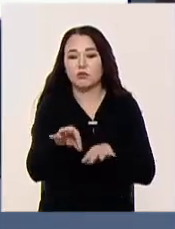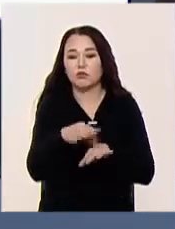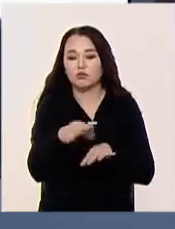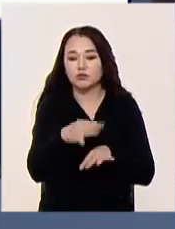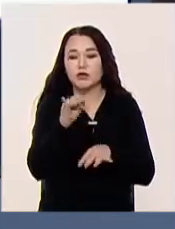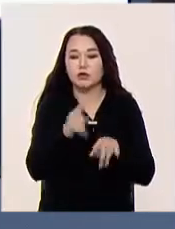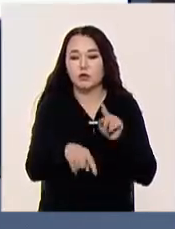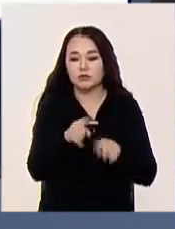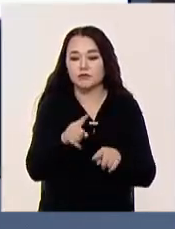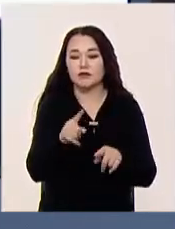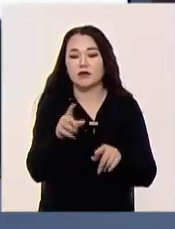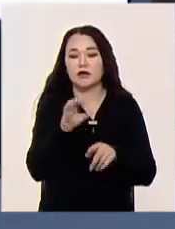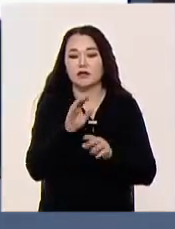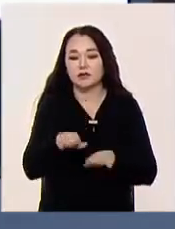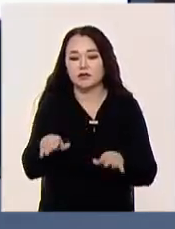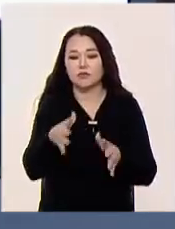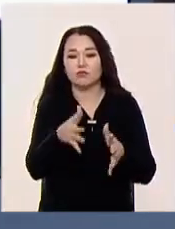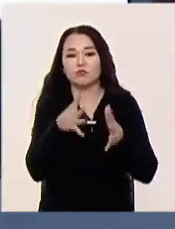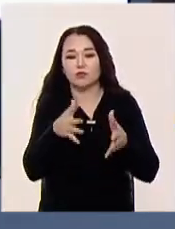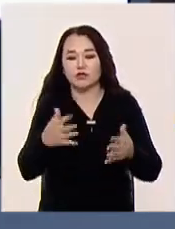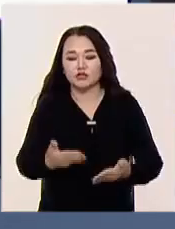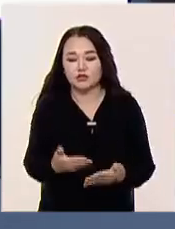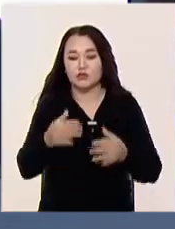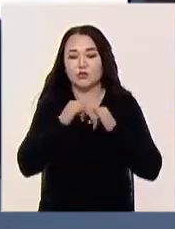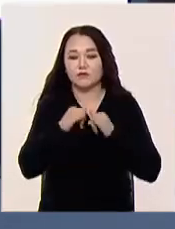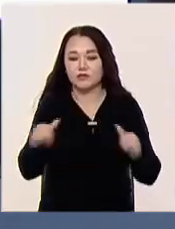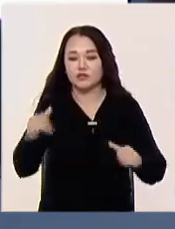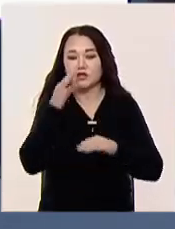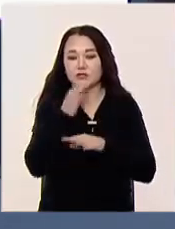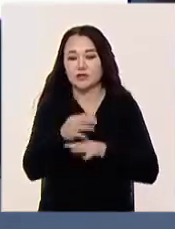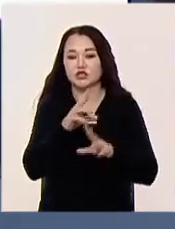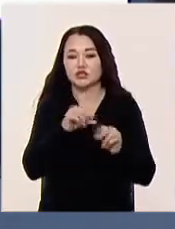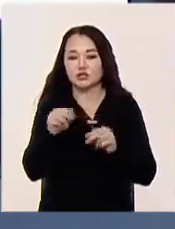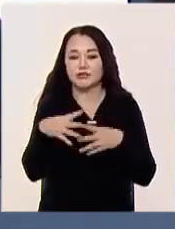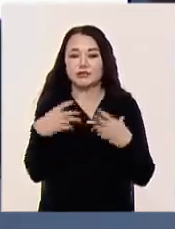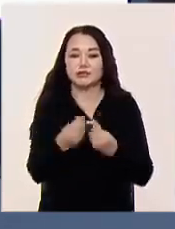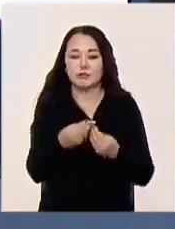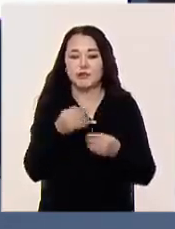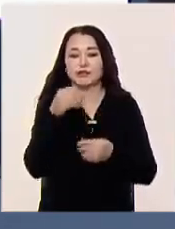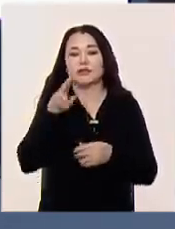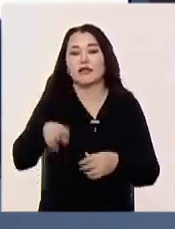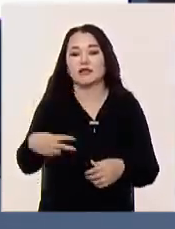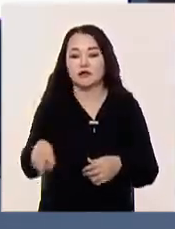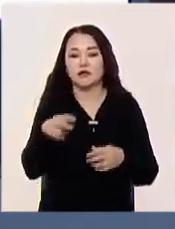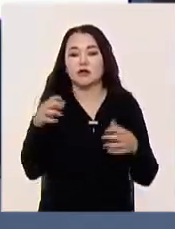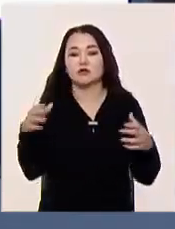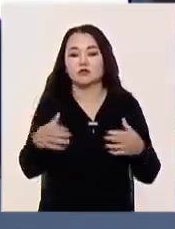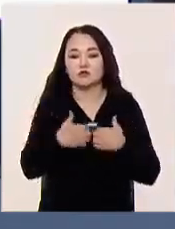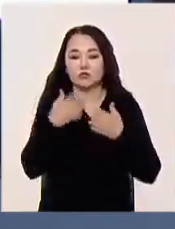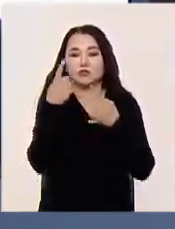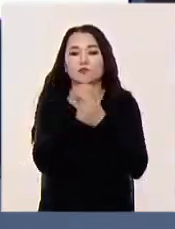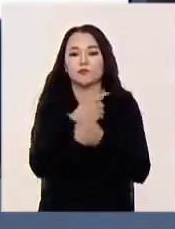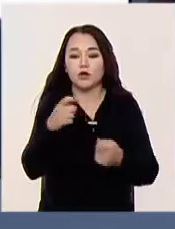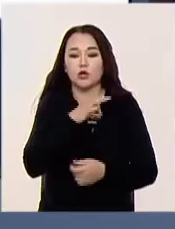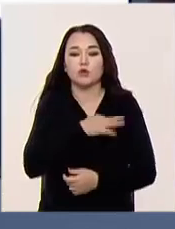туған туысын балалардың өмірімен қорқытатындардың көбейгенін айтып, бақытты отбасы орталығының басшысы дабыл қағып отыр. Заңгерлер